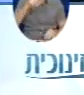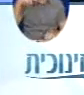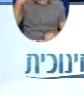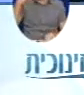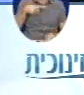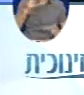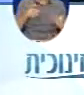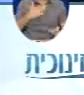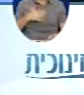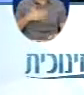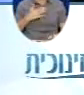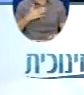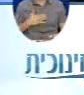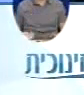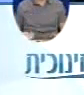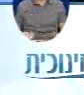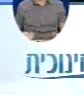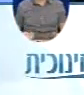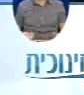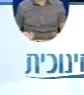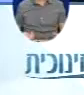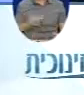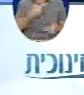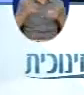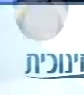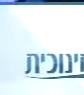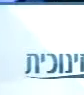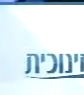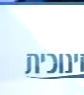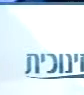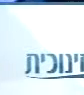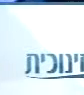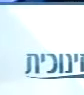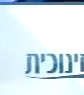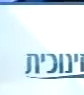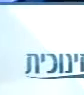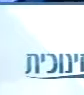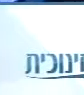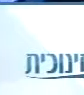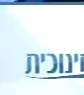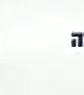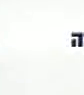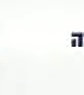שערבים הם בני אדם נחמדים. לקח מים גם. שהם עובדים חרוצים.